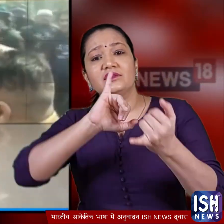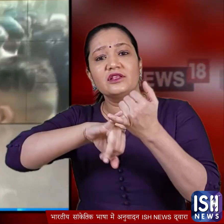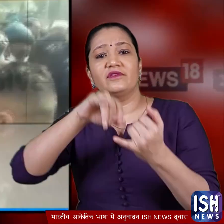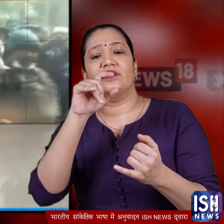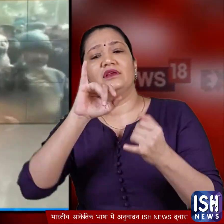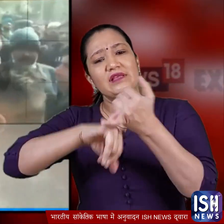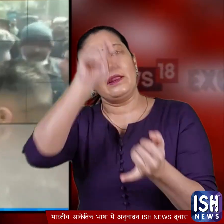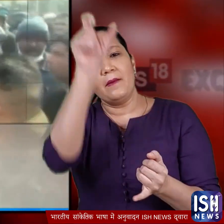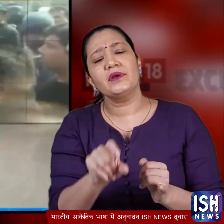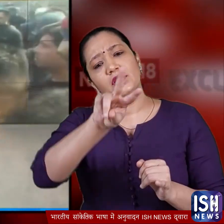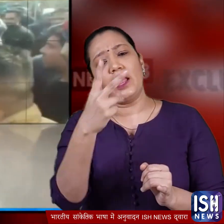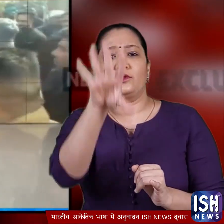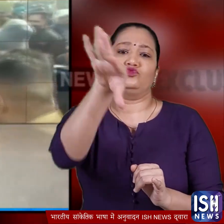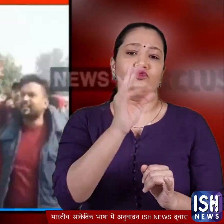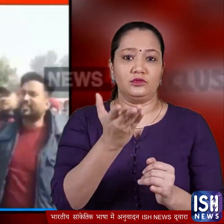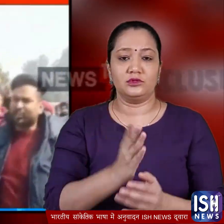सतवीर सिंह सैनी को अपना उम्मीदवार बनाया,